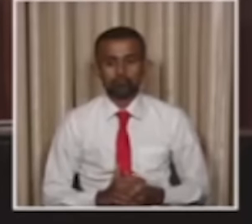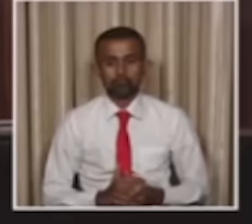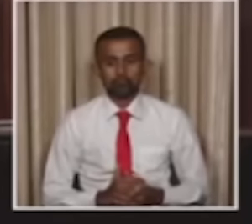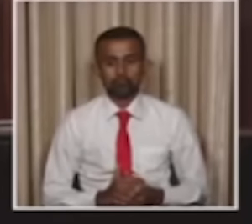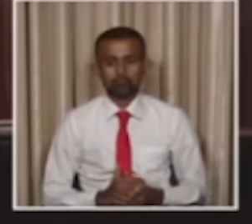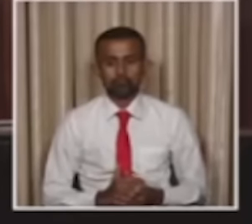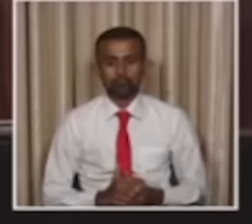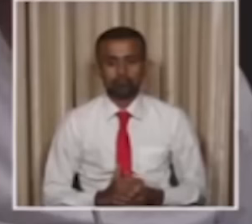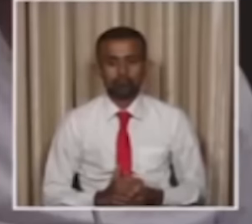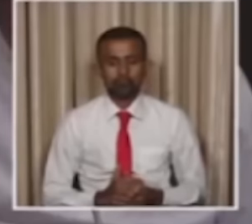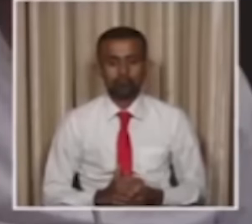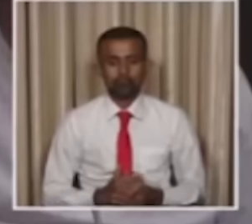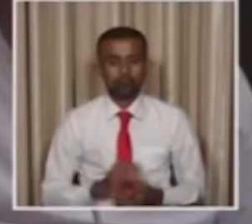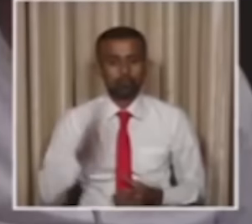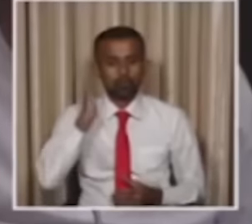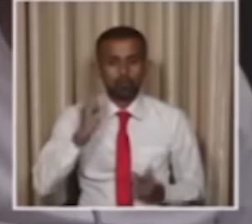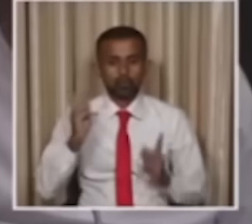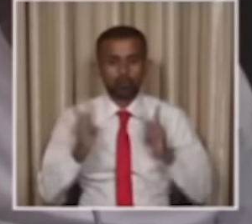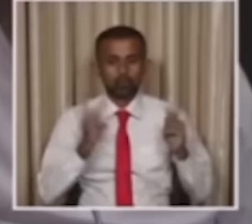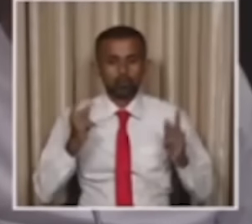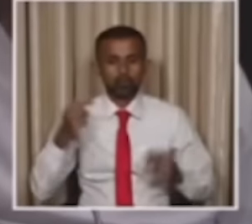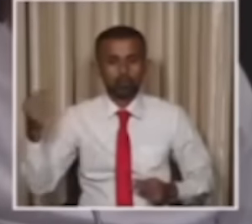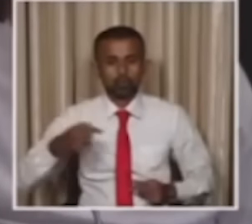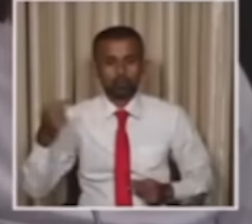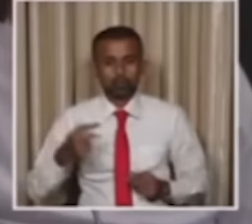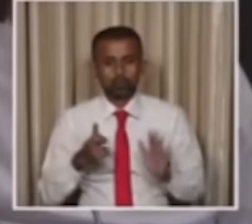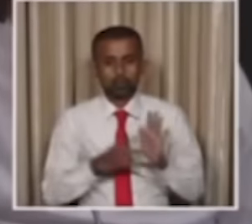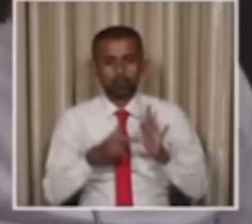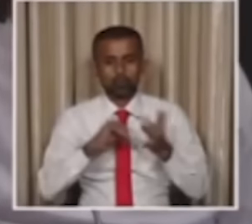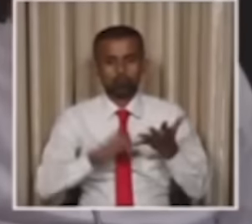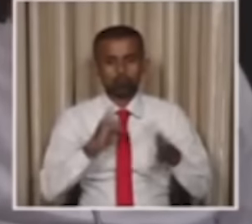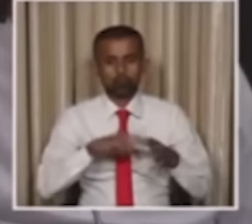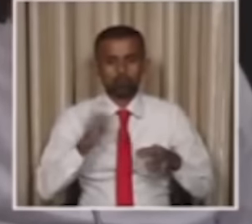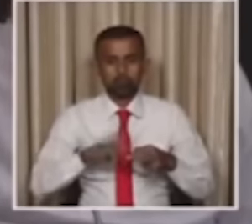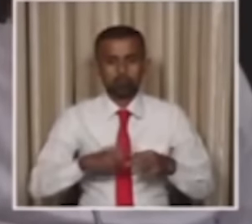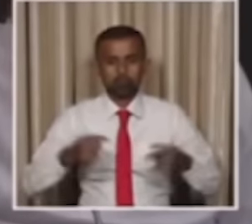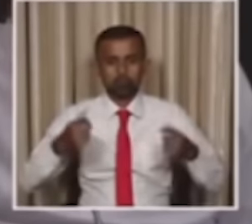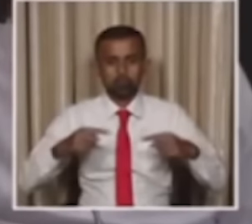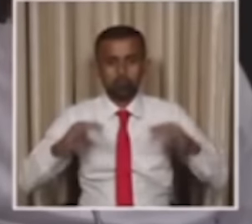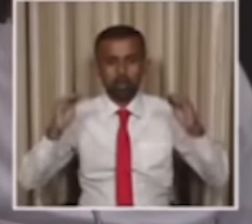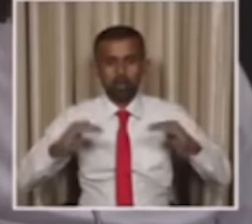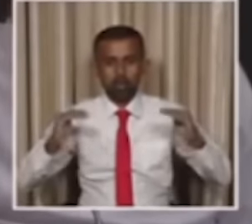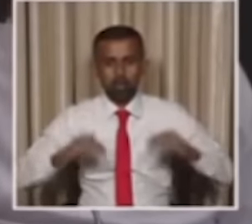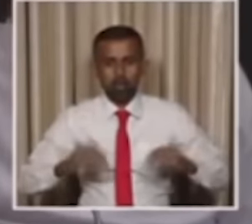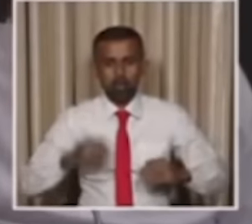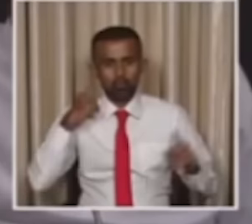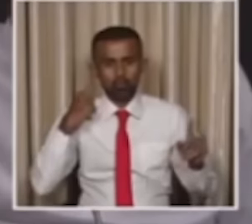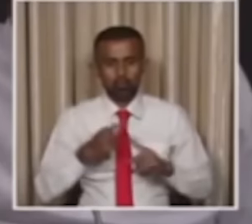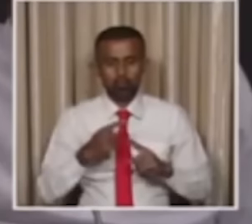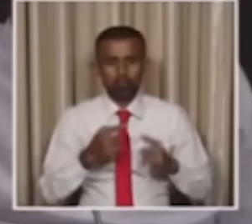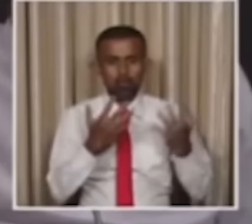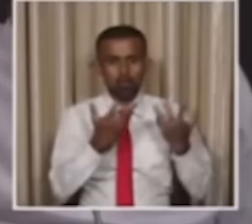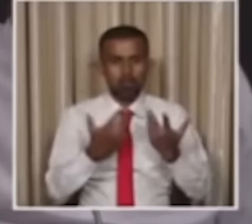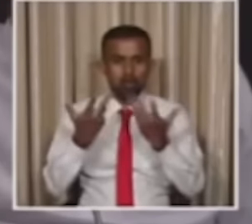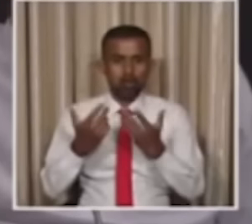මේ විදේශික සංචාරකයන්ගේ පැමිණීම මේ වීසා හුටපටෙන් පස්සේ අඩු විනාය කියන එක පිළිබඳව සංඛ්‍යා